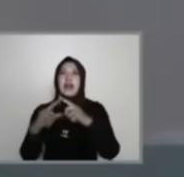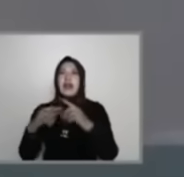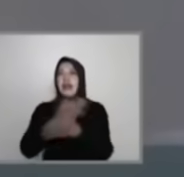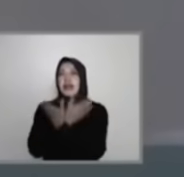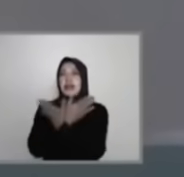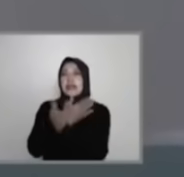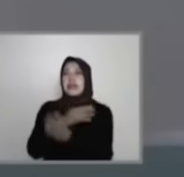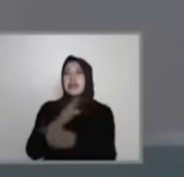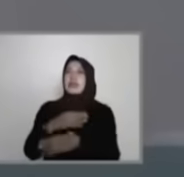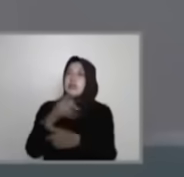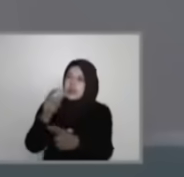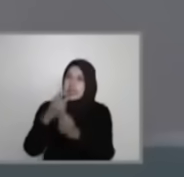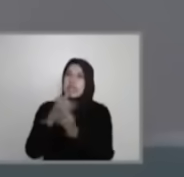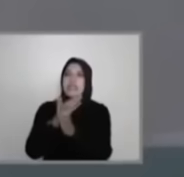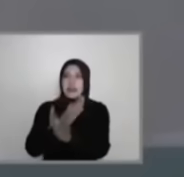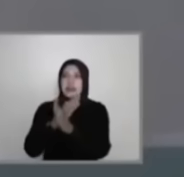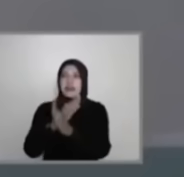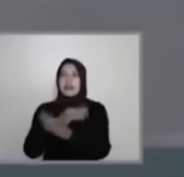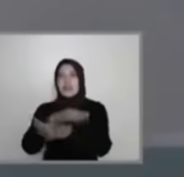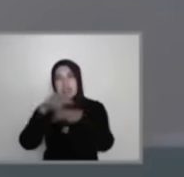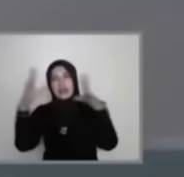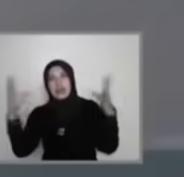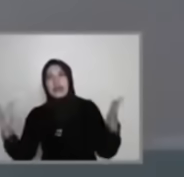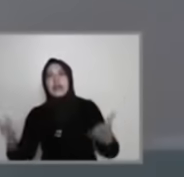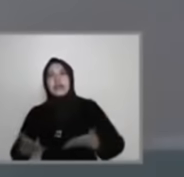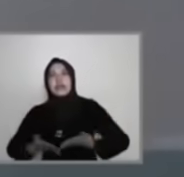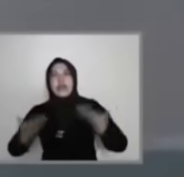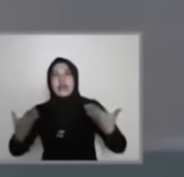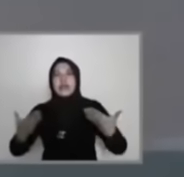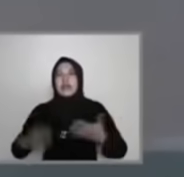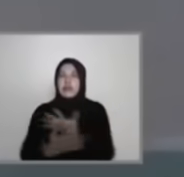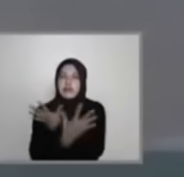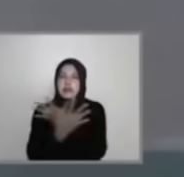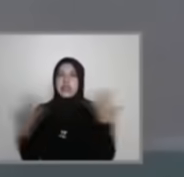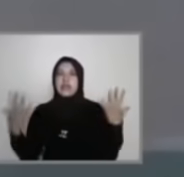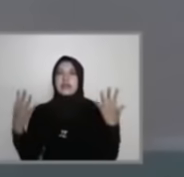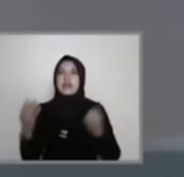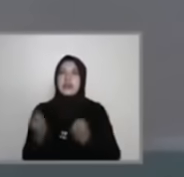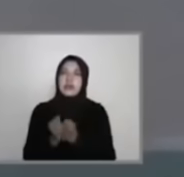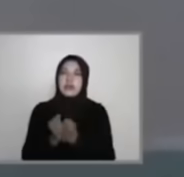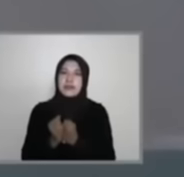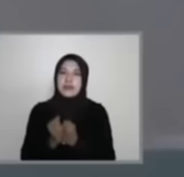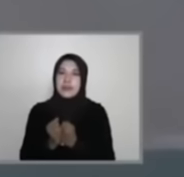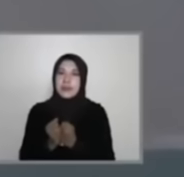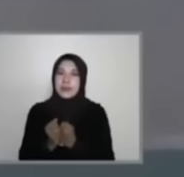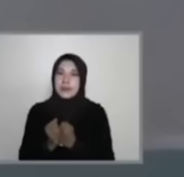dan masalah kesejahteraan masyarakat terutama bagi ekombatan,